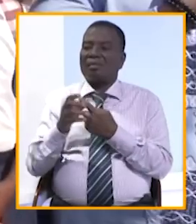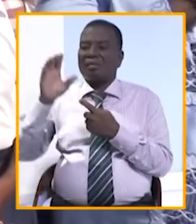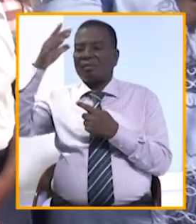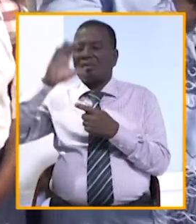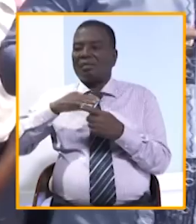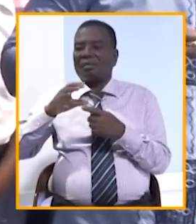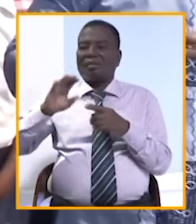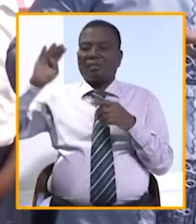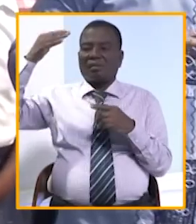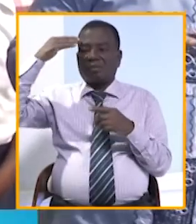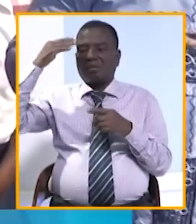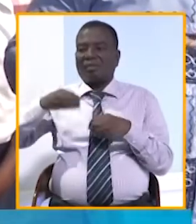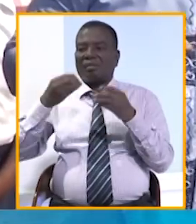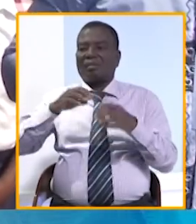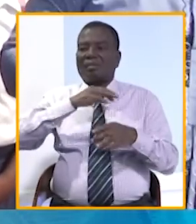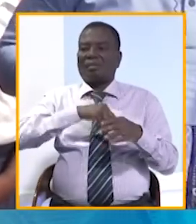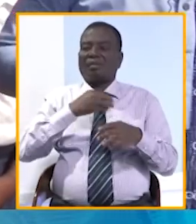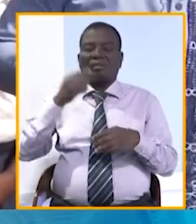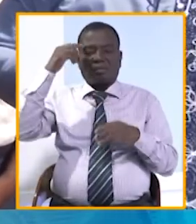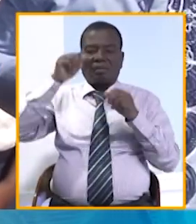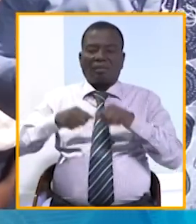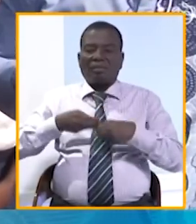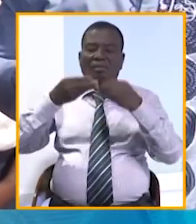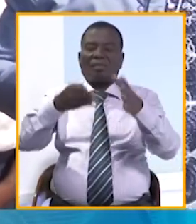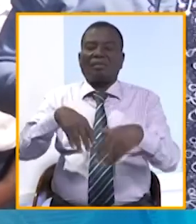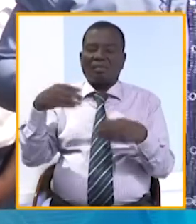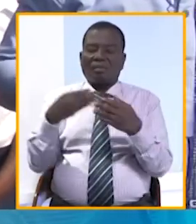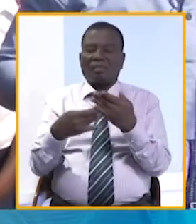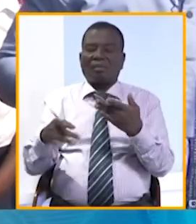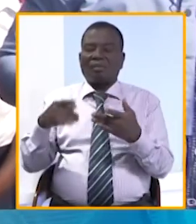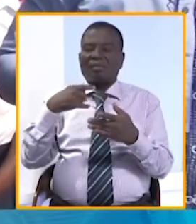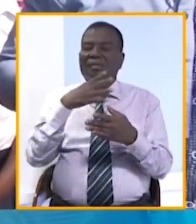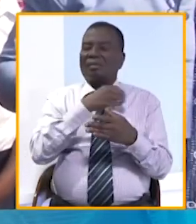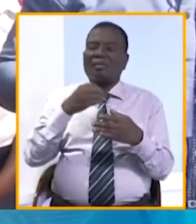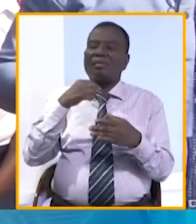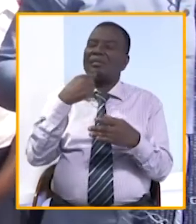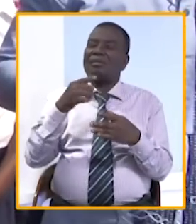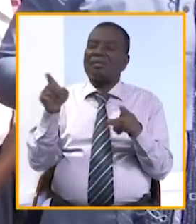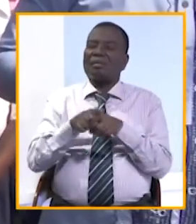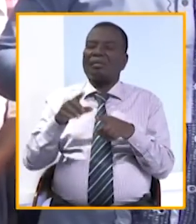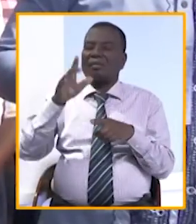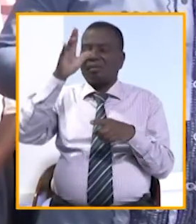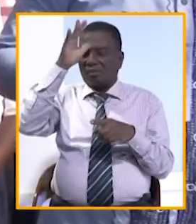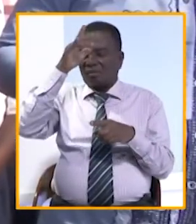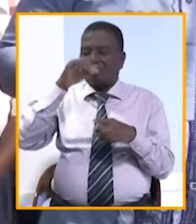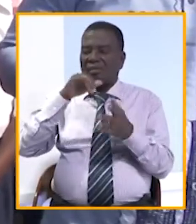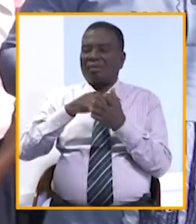sur les conditions. Monsieur le ministre m'a mis en mission pour pouvoir remettre ce matériel et dit, comme il est